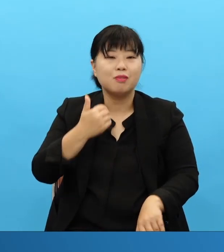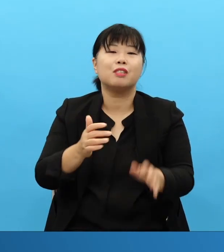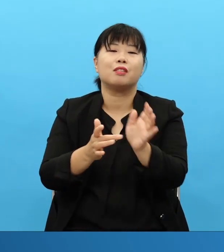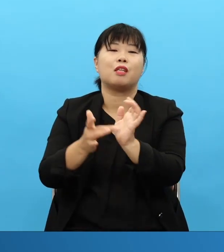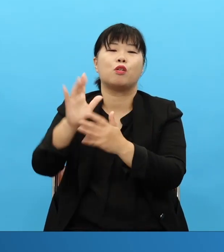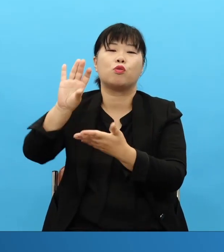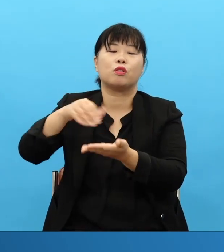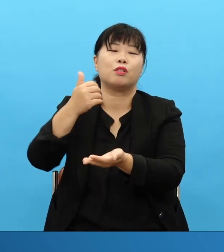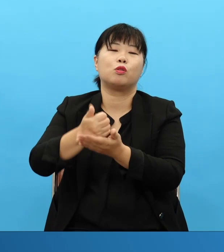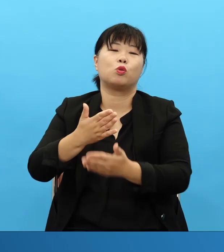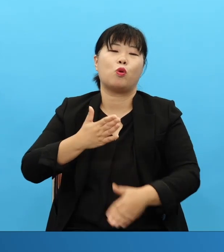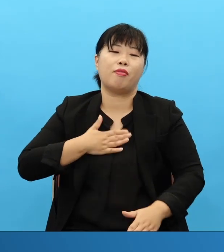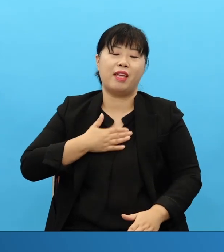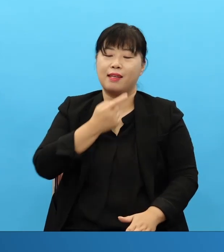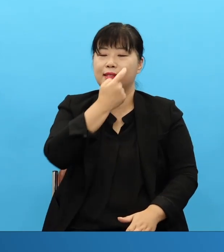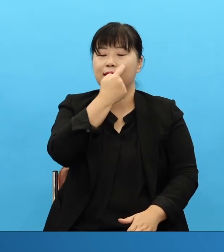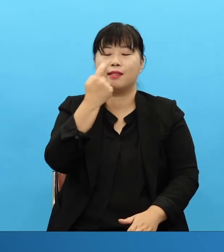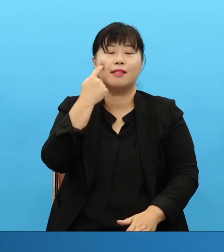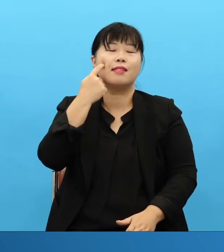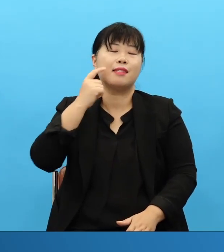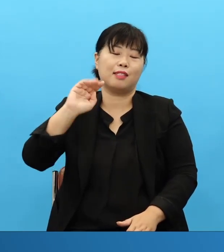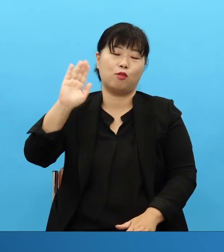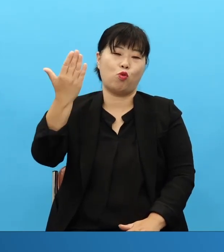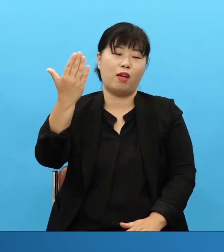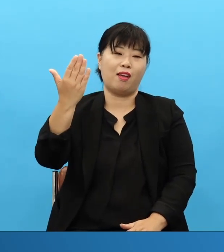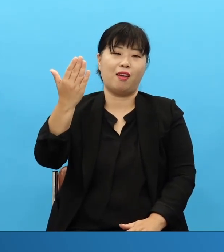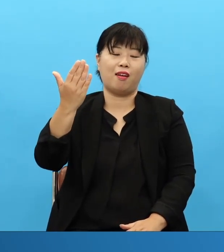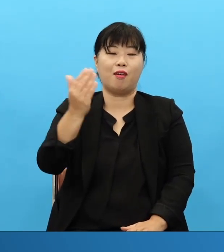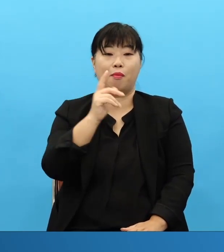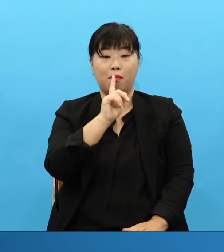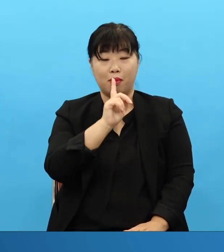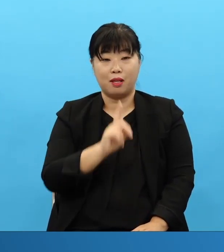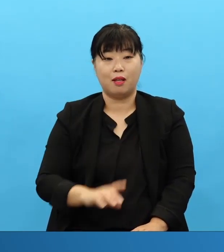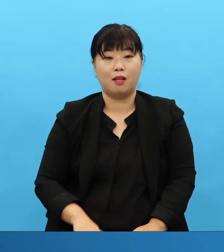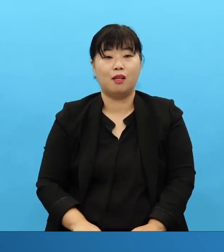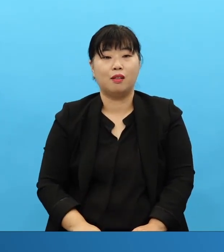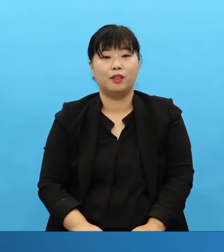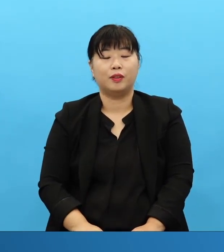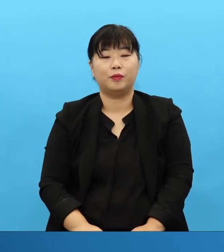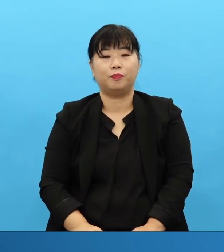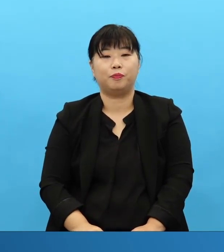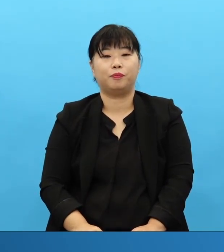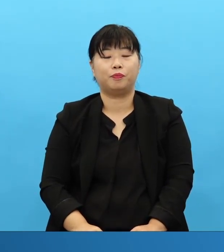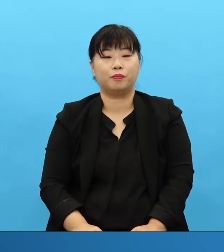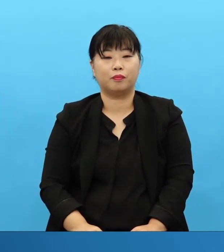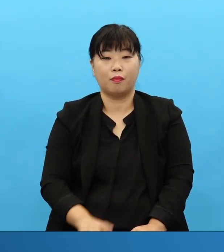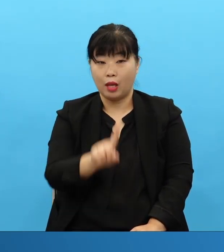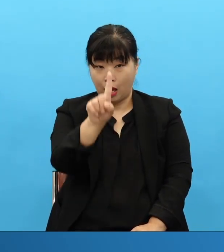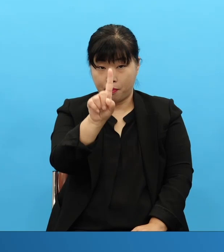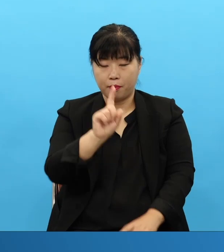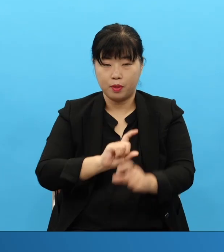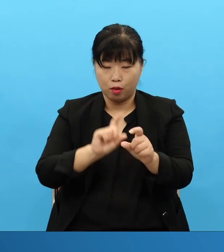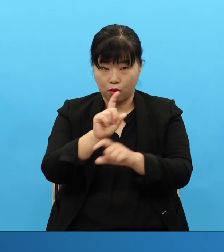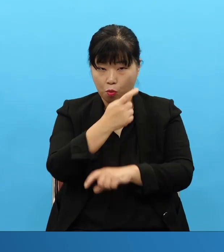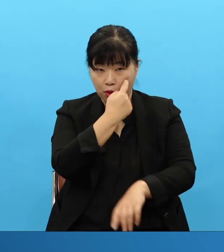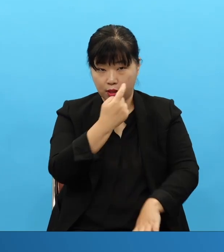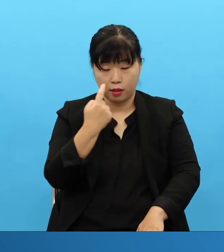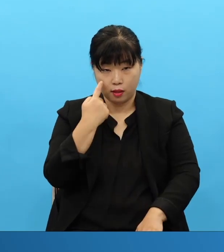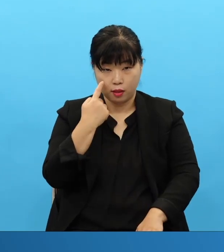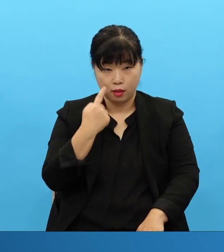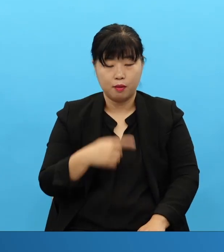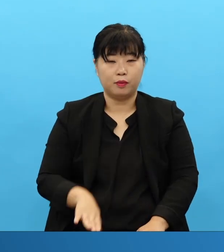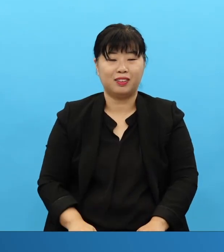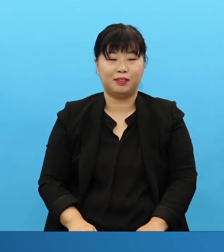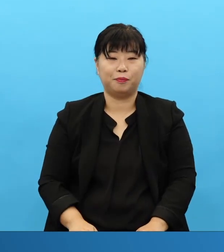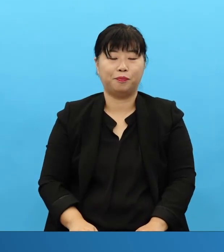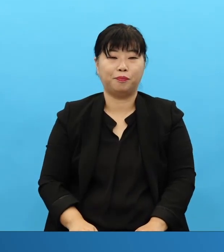다 나옵니다. If we look in chapter 1 of all of Paul's epistles, we see this without 그러면 exception. 한 군데만 더 확인해 봅시다. Let's confirm one more place. 빌립보서를